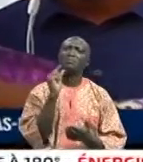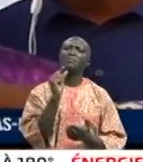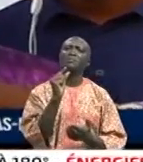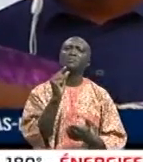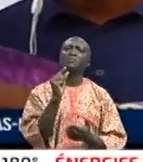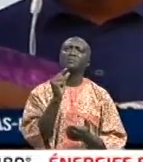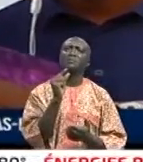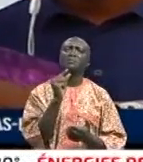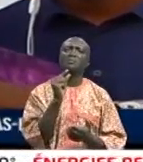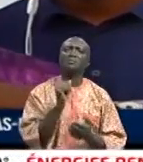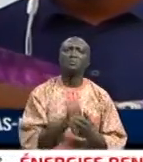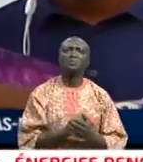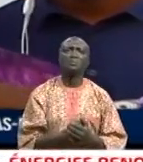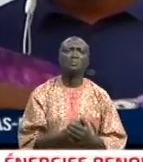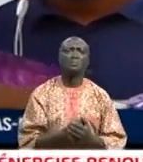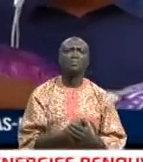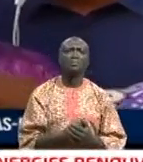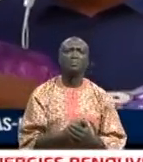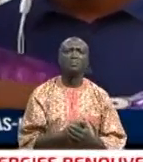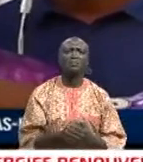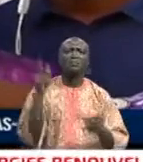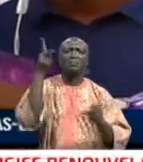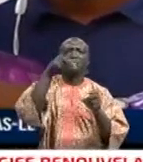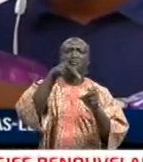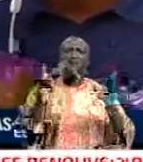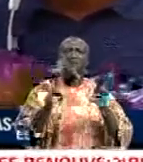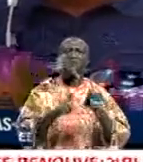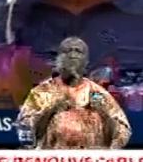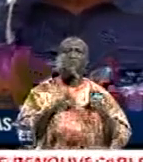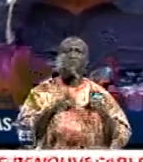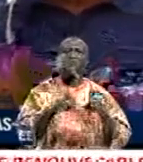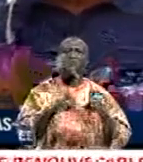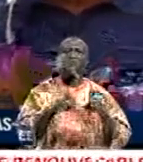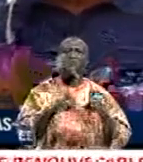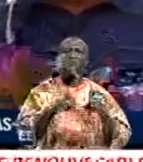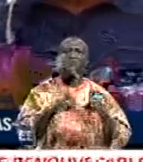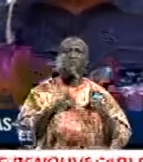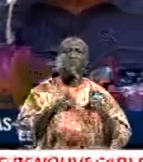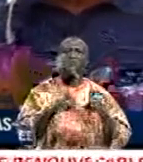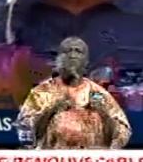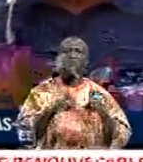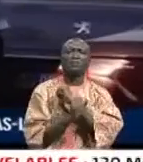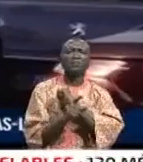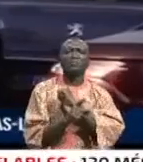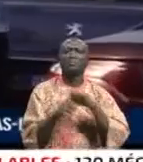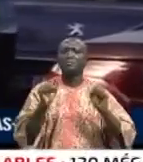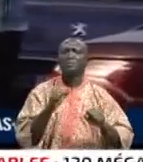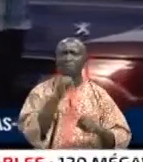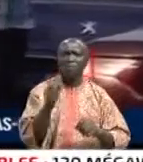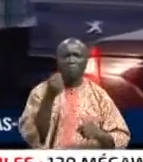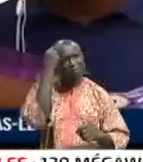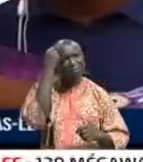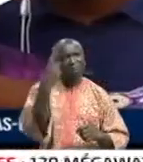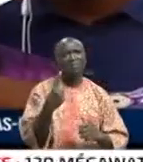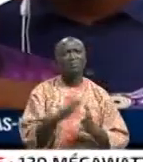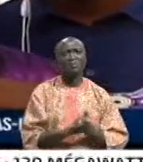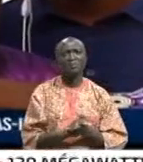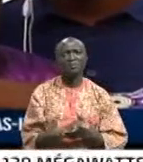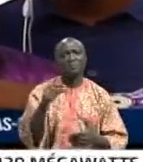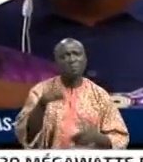il participe aussi activement au développement du pays donc on ne peut pas concevoir que